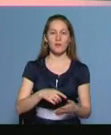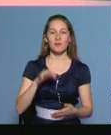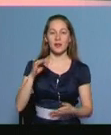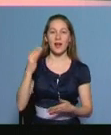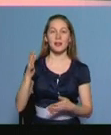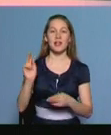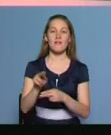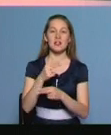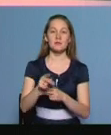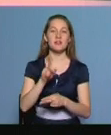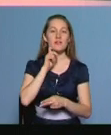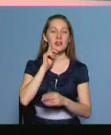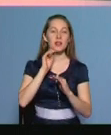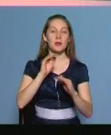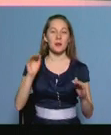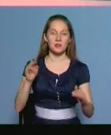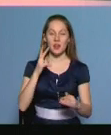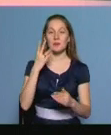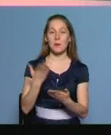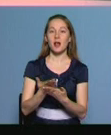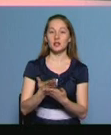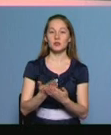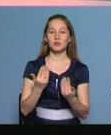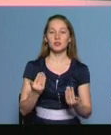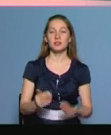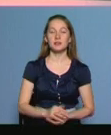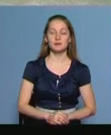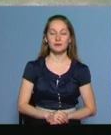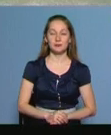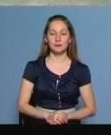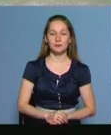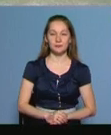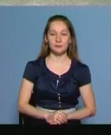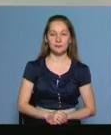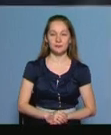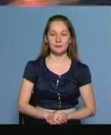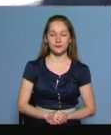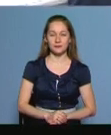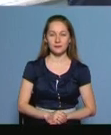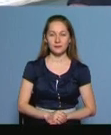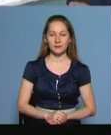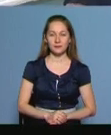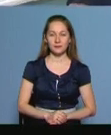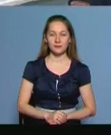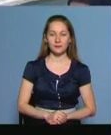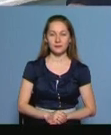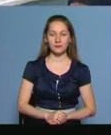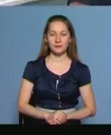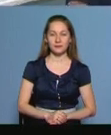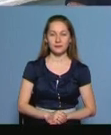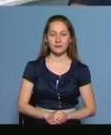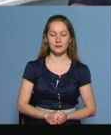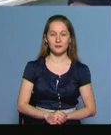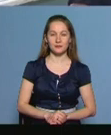О наставниках и их воспитанниках репортаж Светланы Булановой. Здравствуйте, товарищи кадеты! Здравия желаю!